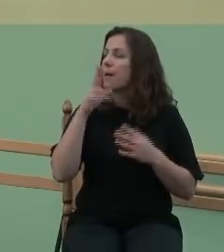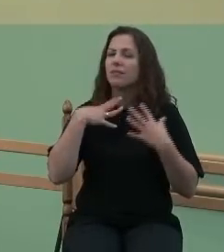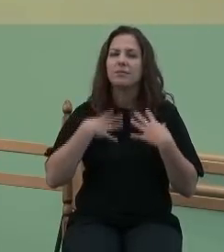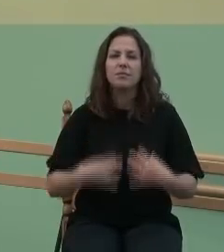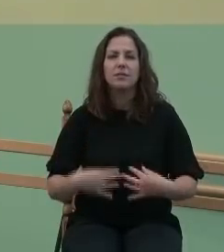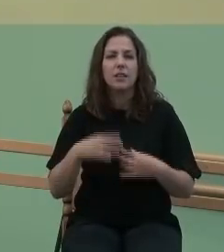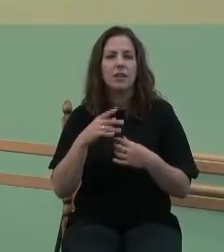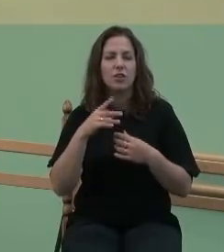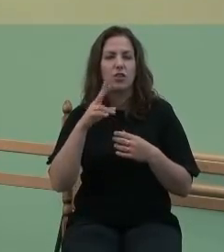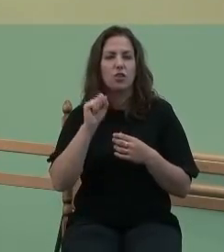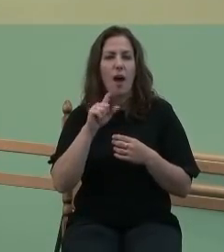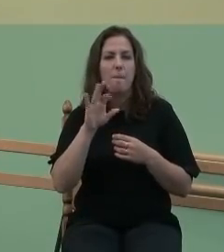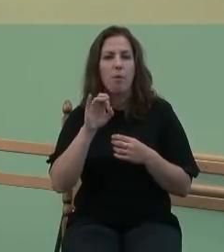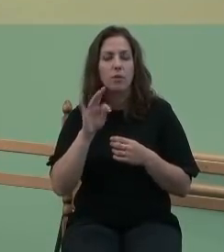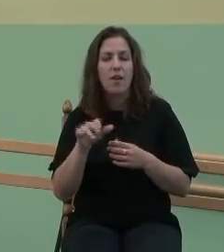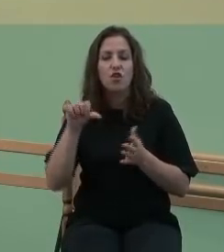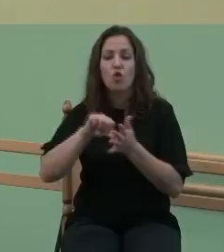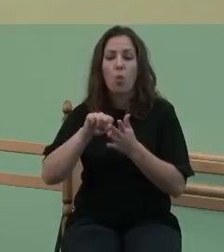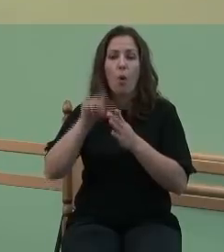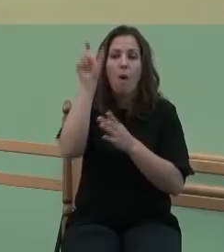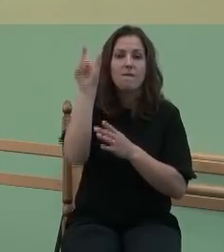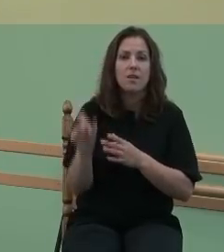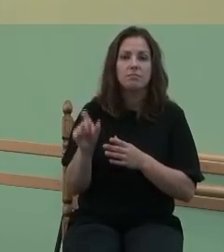żabot. W środkowym slajdzie